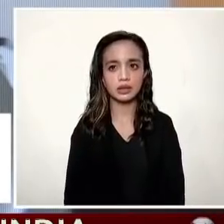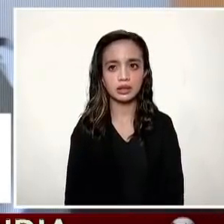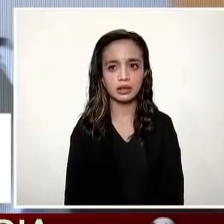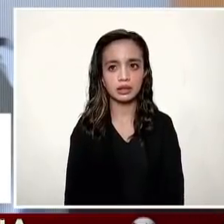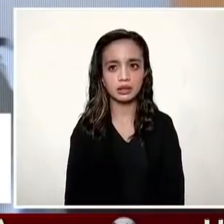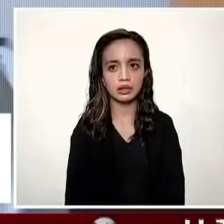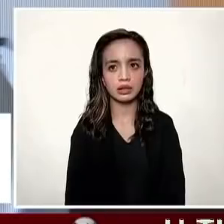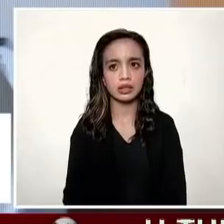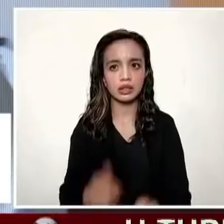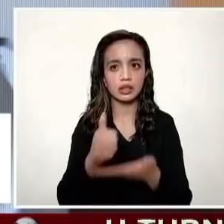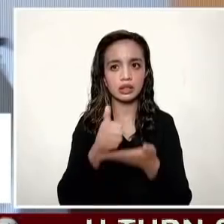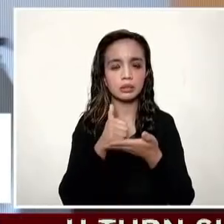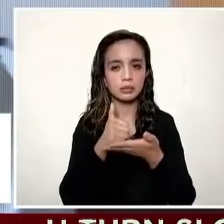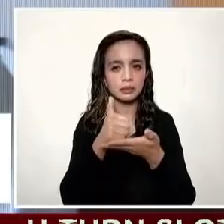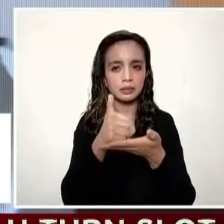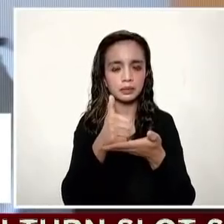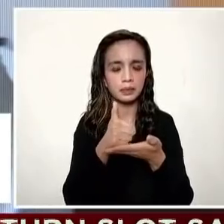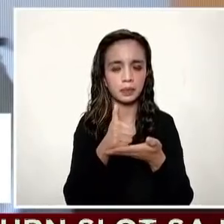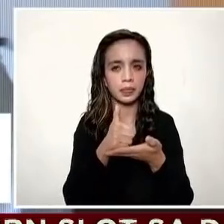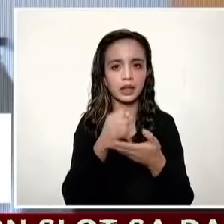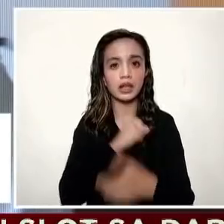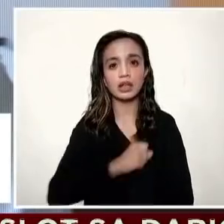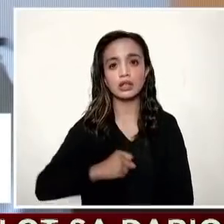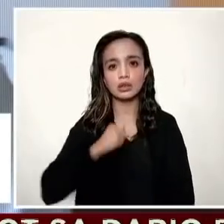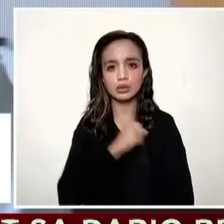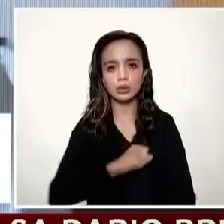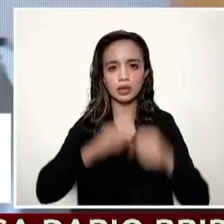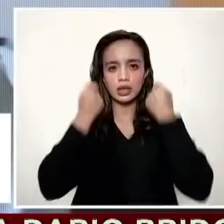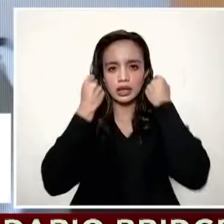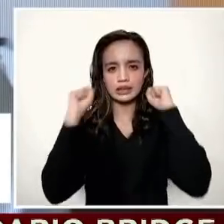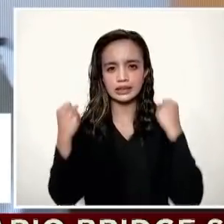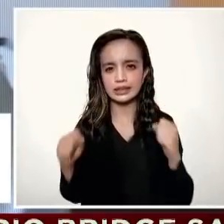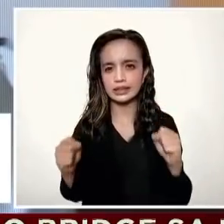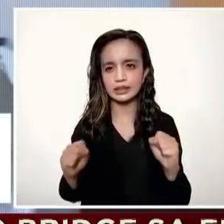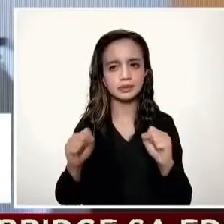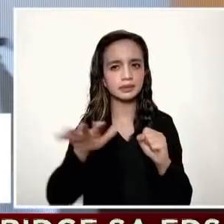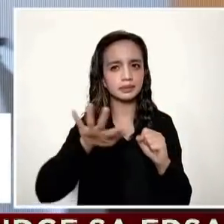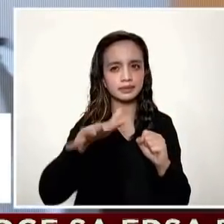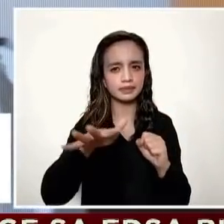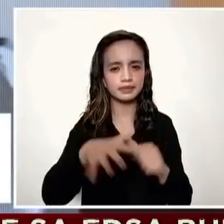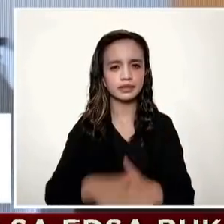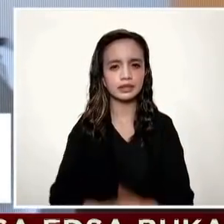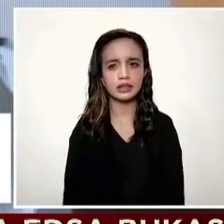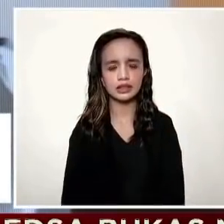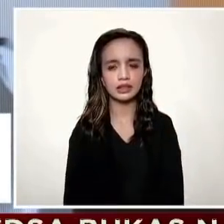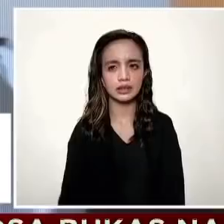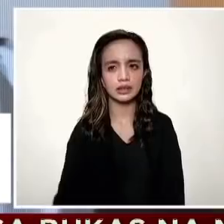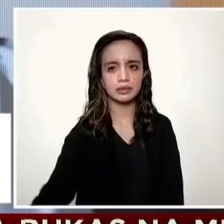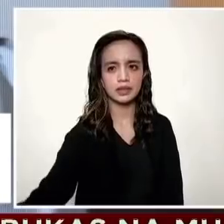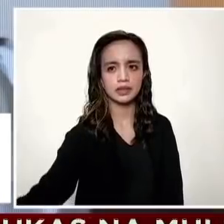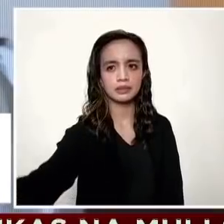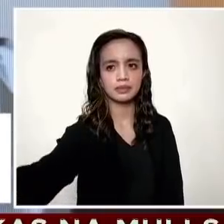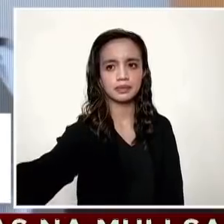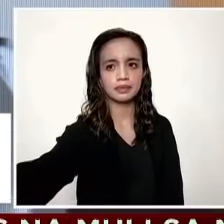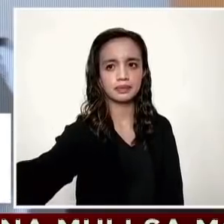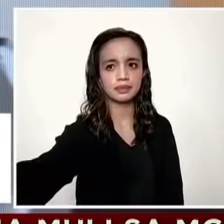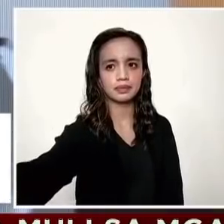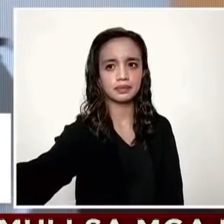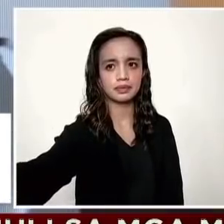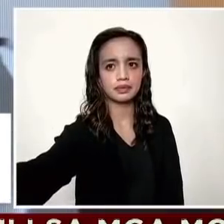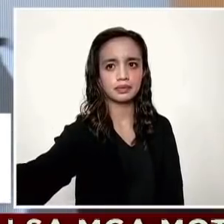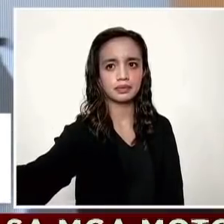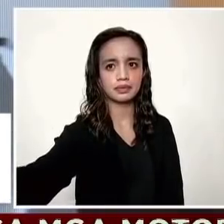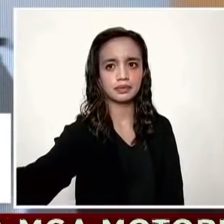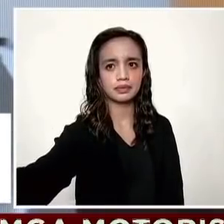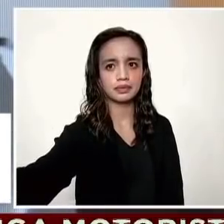to help bring together with the leadership of our Vice President, help bring together and cobble together the broadest unity possible